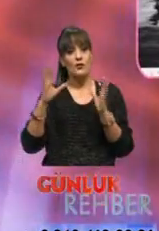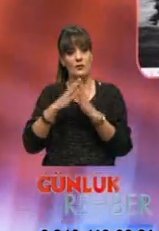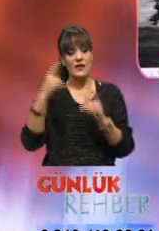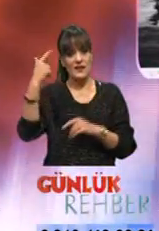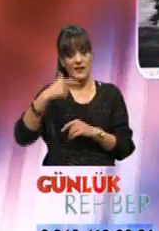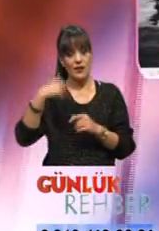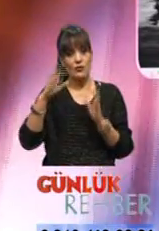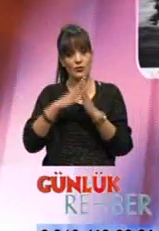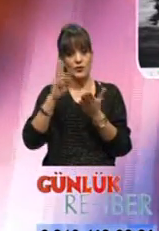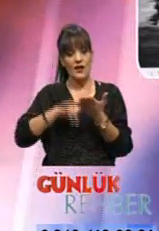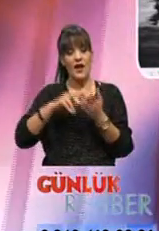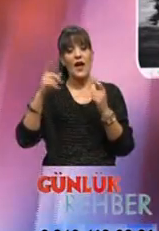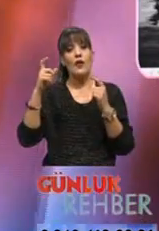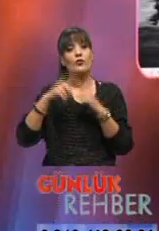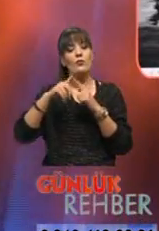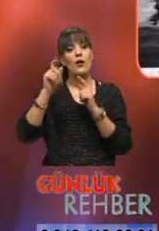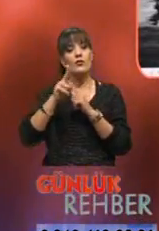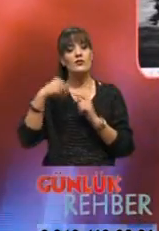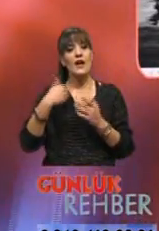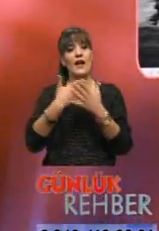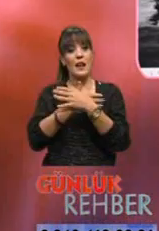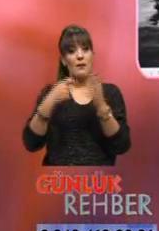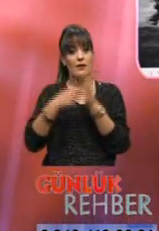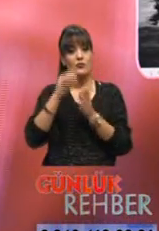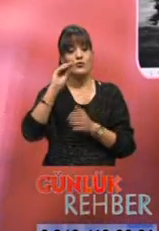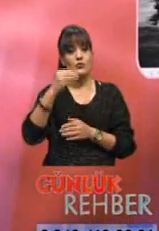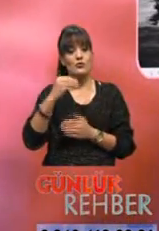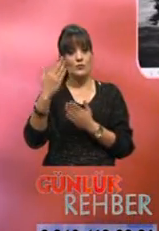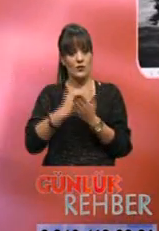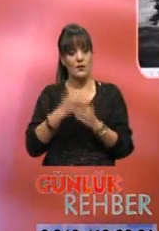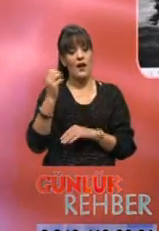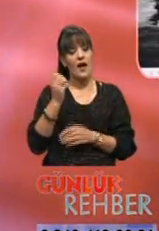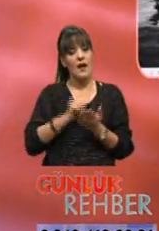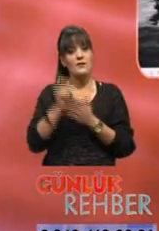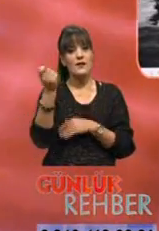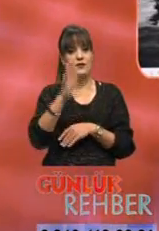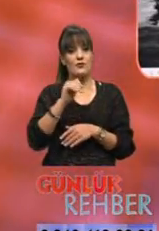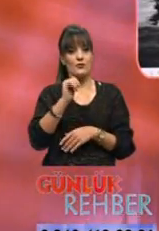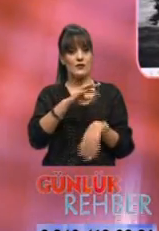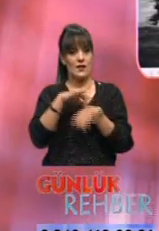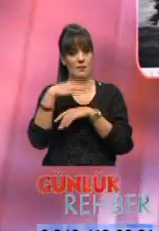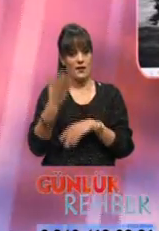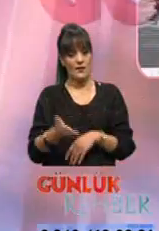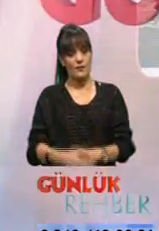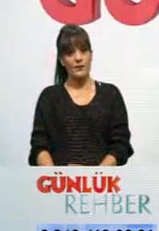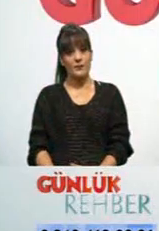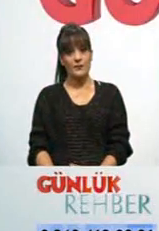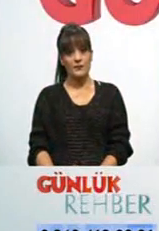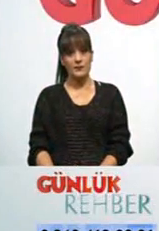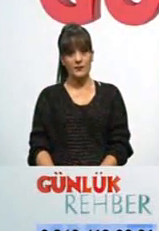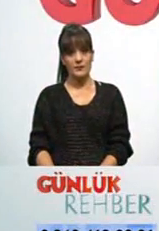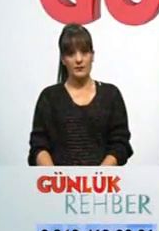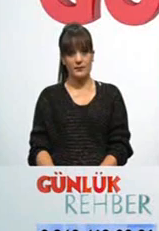ve Editör Tuğba Tunçak'la Kelebek adlı çocuk programı. Hepsi az sonra günlük rehberde.